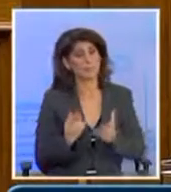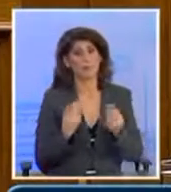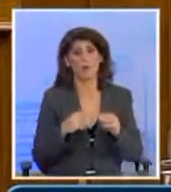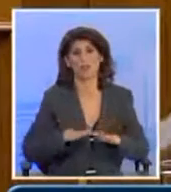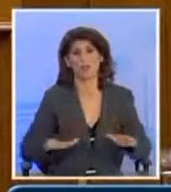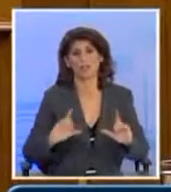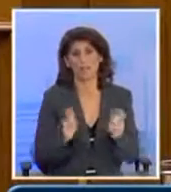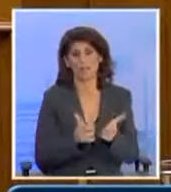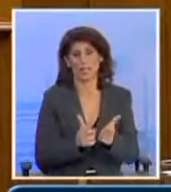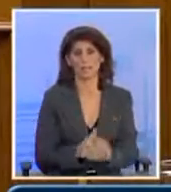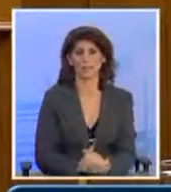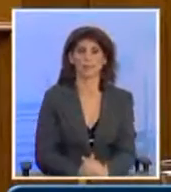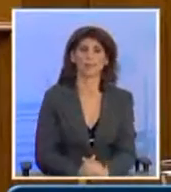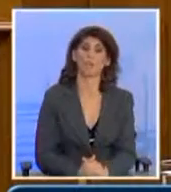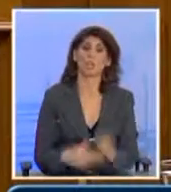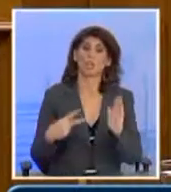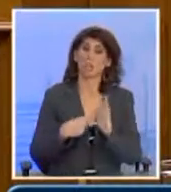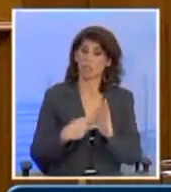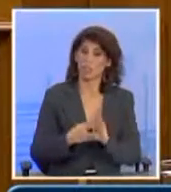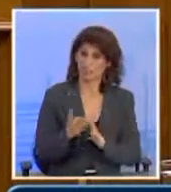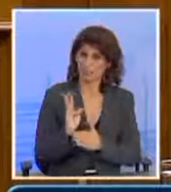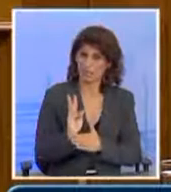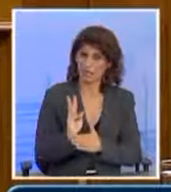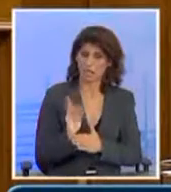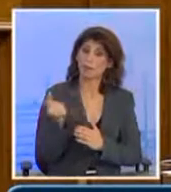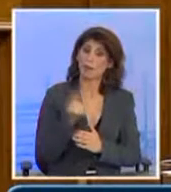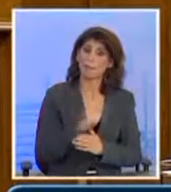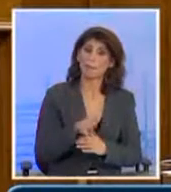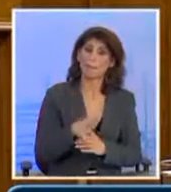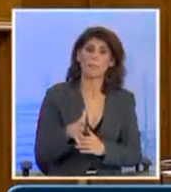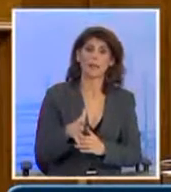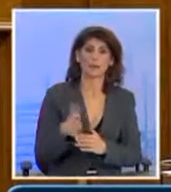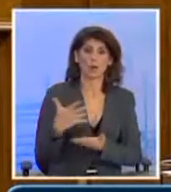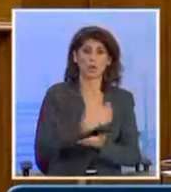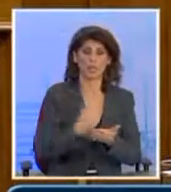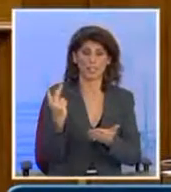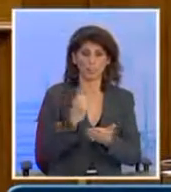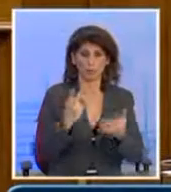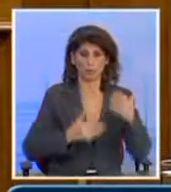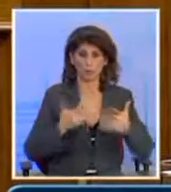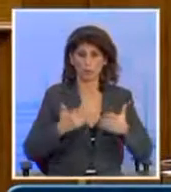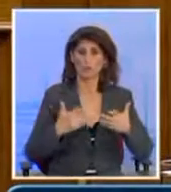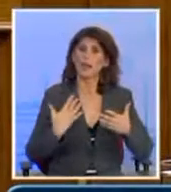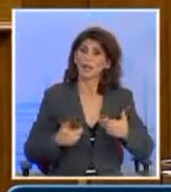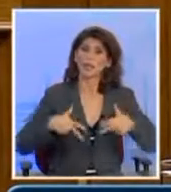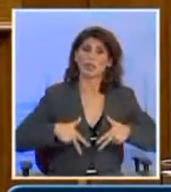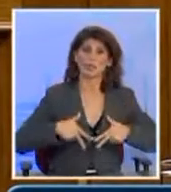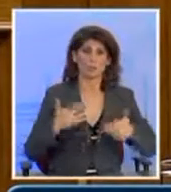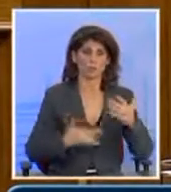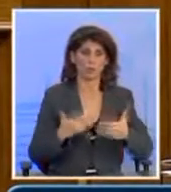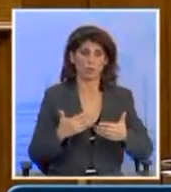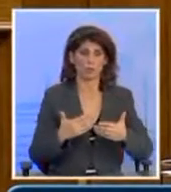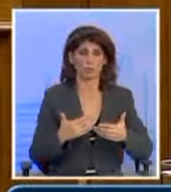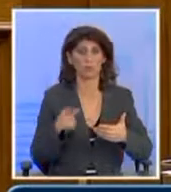οικογένειες. Το 2013 τα μισά περίπου έσοδα του κοινωνικού προϋπολογισμού προέρχονται από τον κρατικό προϋπολογισμό,